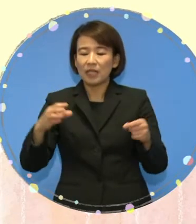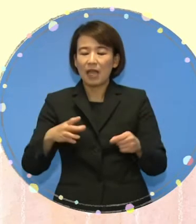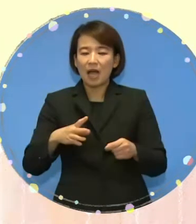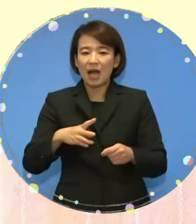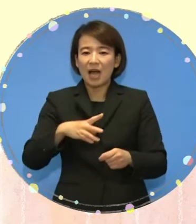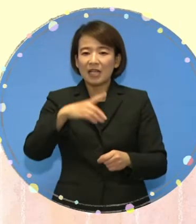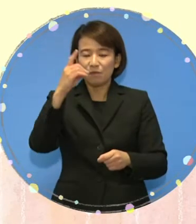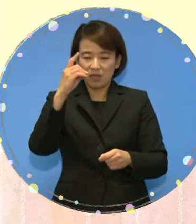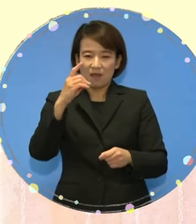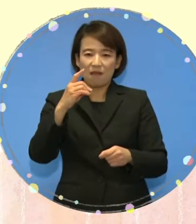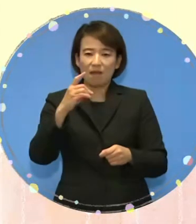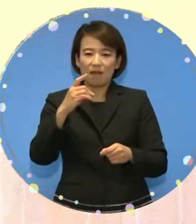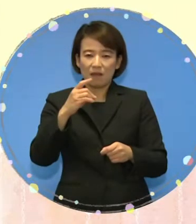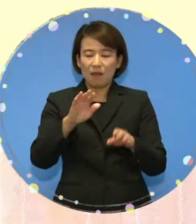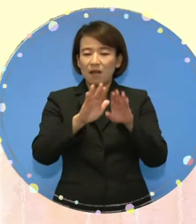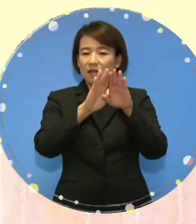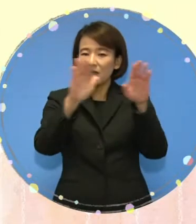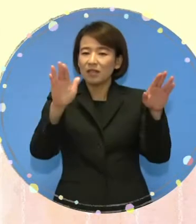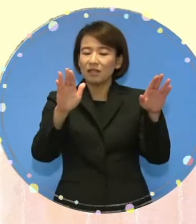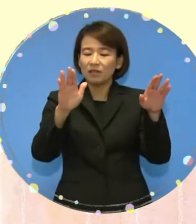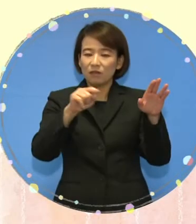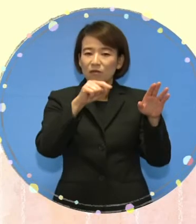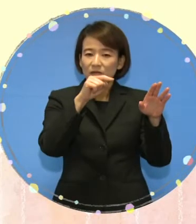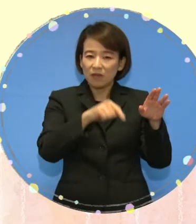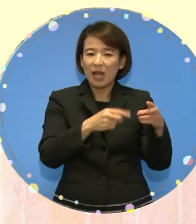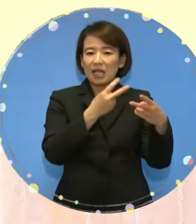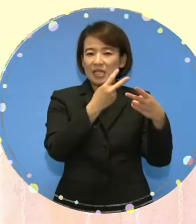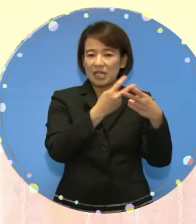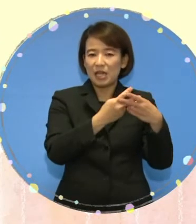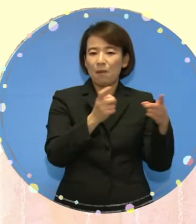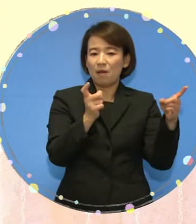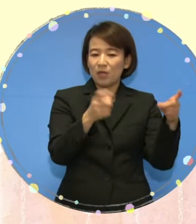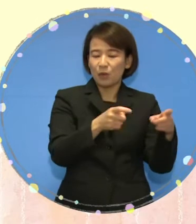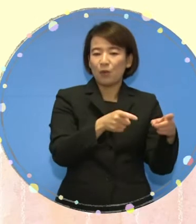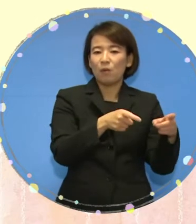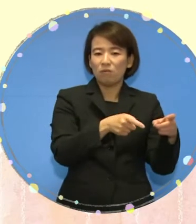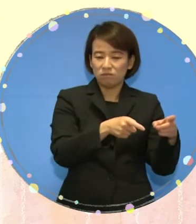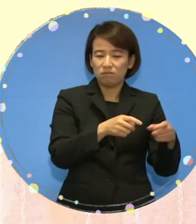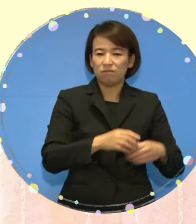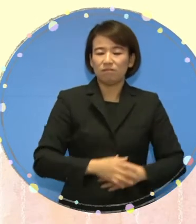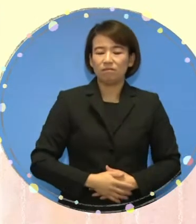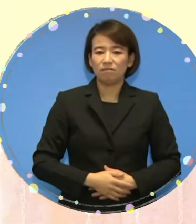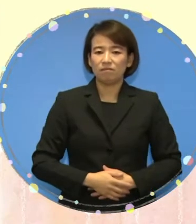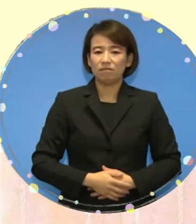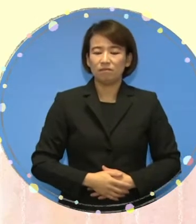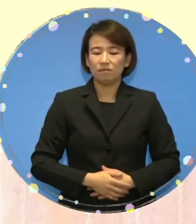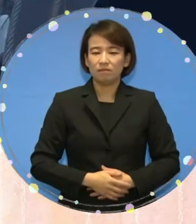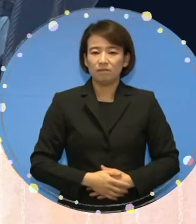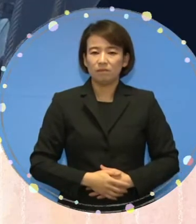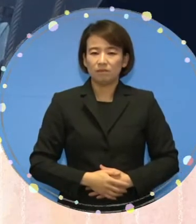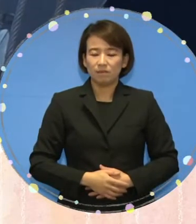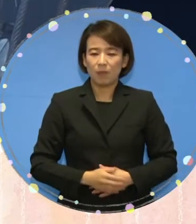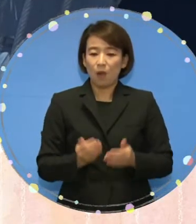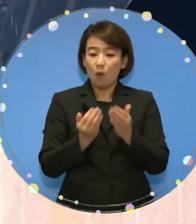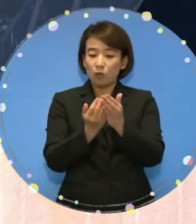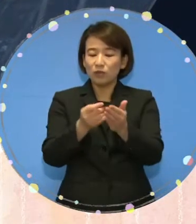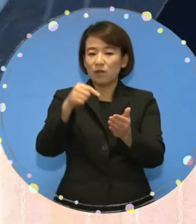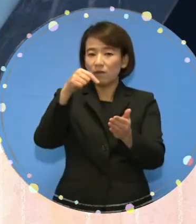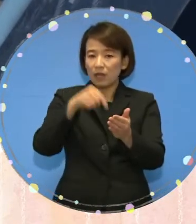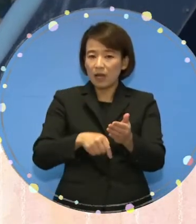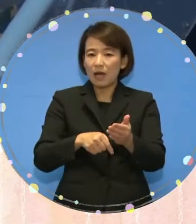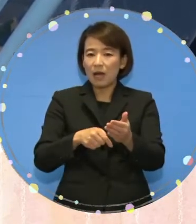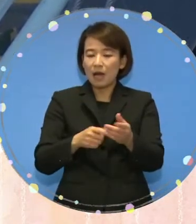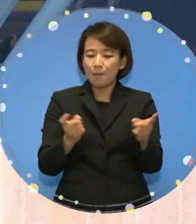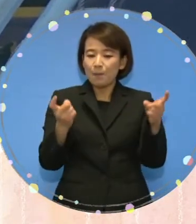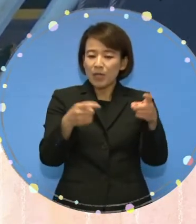商業運航再開が新居浜工の発着クルーズとなりました船内および寄港